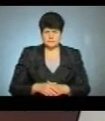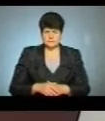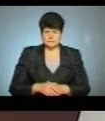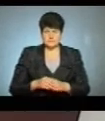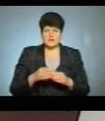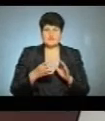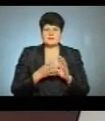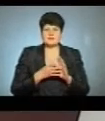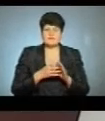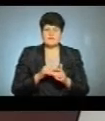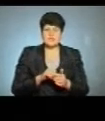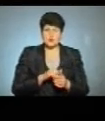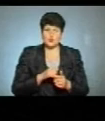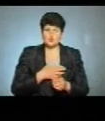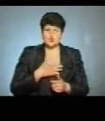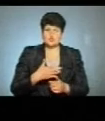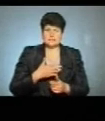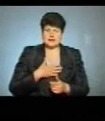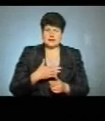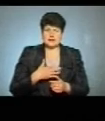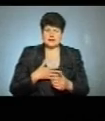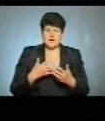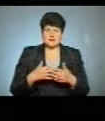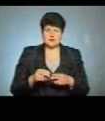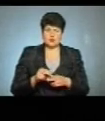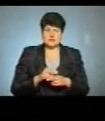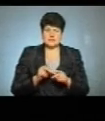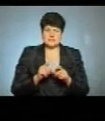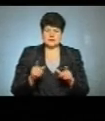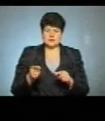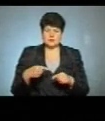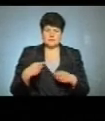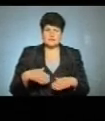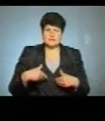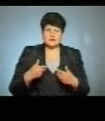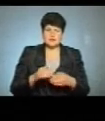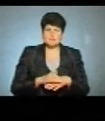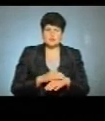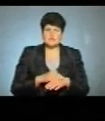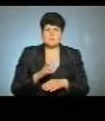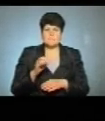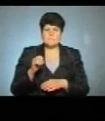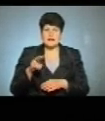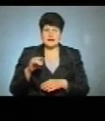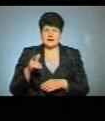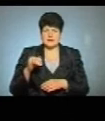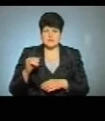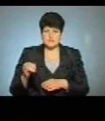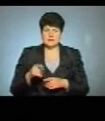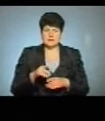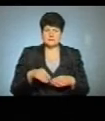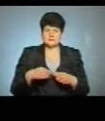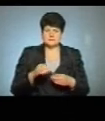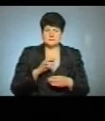9 наркозно-дихальних апаратів для лікувальних закладів Тернопільщини передали благодійники із Бельгії. Під час пандемії коронавірусу їх